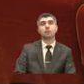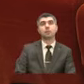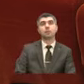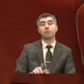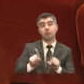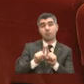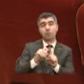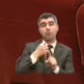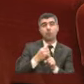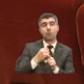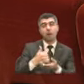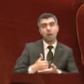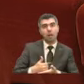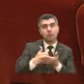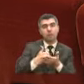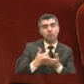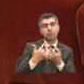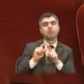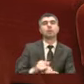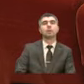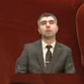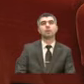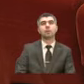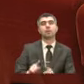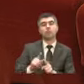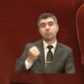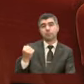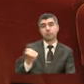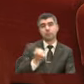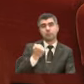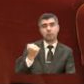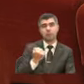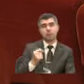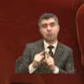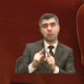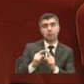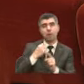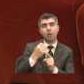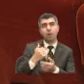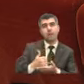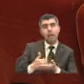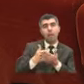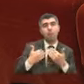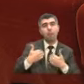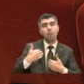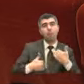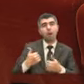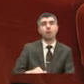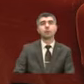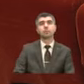متعلق باننا سنساهموا يعني في تاخر في عمليه ديال ضعف عدد المستفيدين من الدعم للاشخاص في وضعيه اعاقه، هذا هو